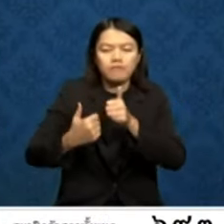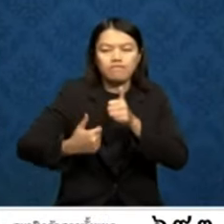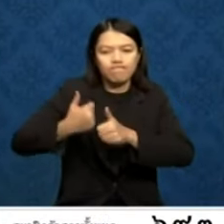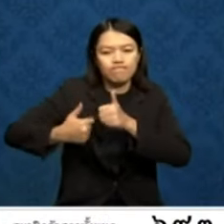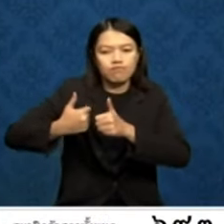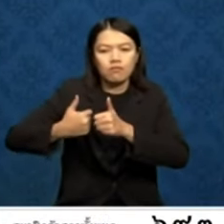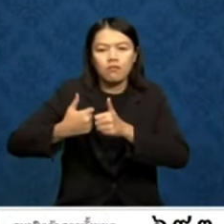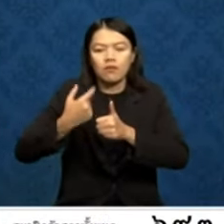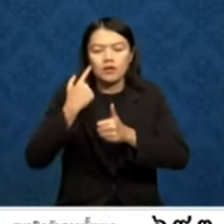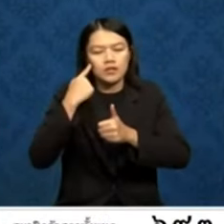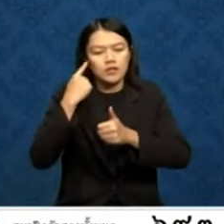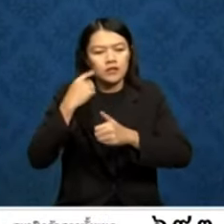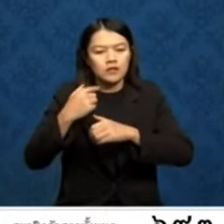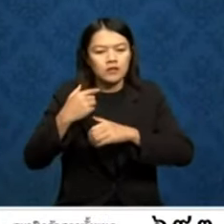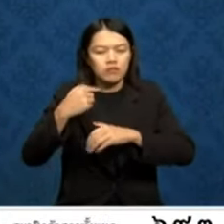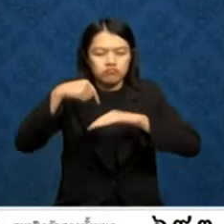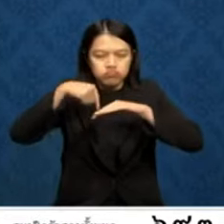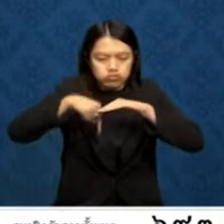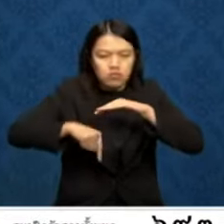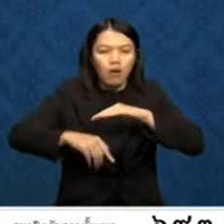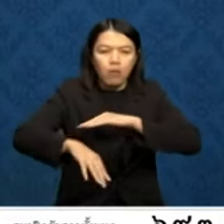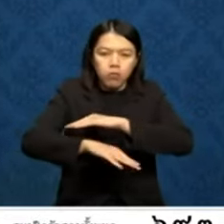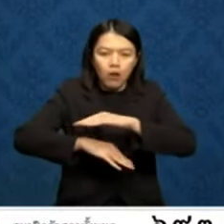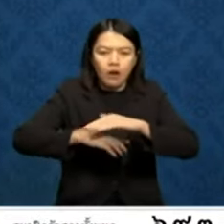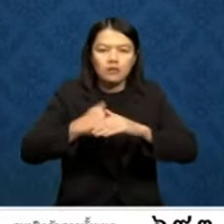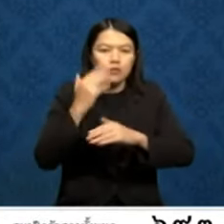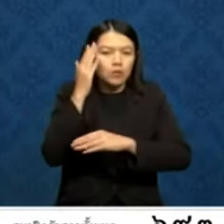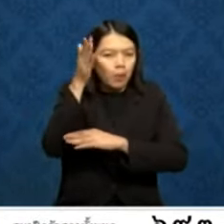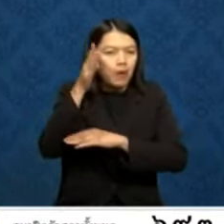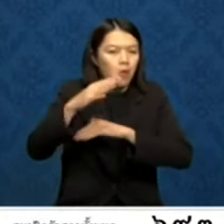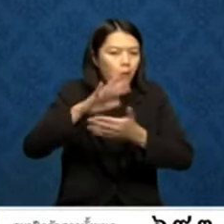เพื่อวางรากฐานสู่การพัฒนา